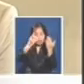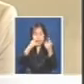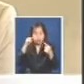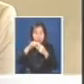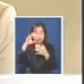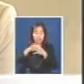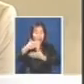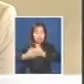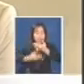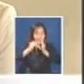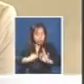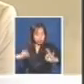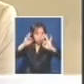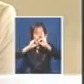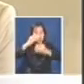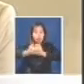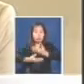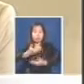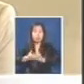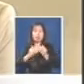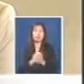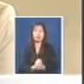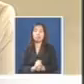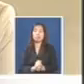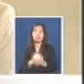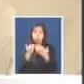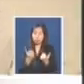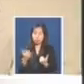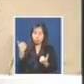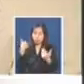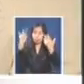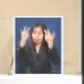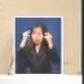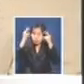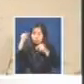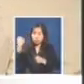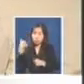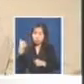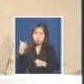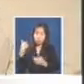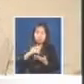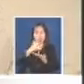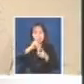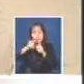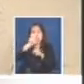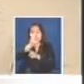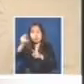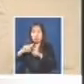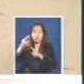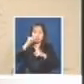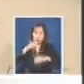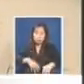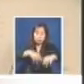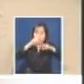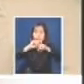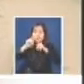างเป็นรูปธรรมค่ะ ครับซึ่งอย่างเช่นวันนี้เองท่านนายกรัฐมนตรีก็จะเดินทางไปโรงงานของฮอนด้าที่โรจนาซึ่งเขาค่อนข้างจะเสียหายจากน้ำท่วมค่อนข้างที่จะ